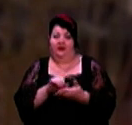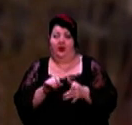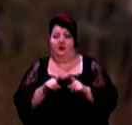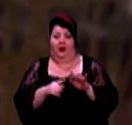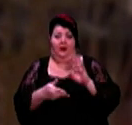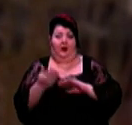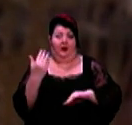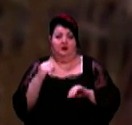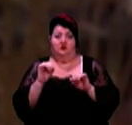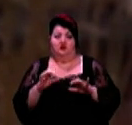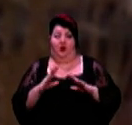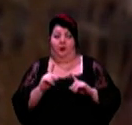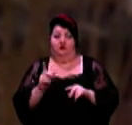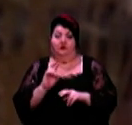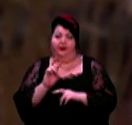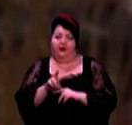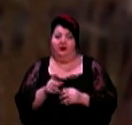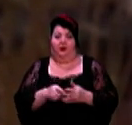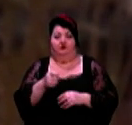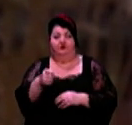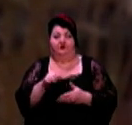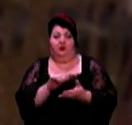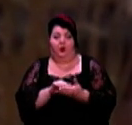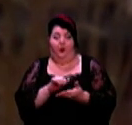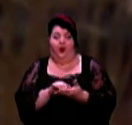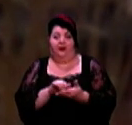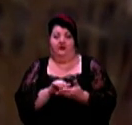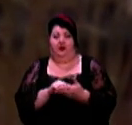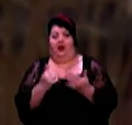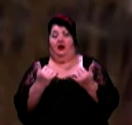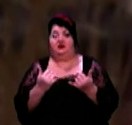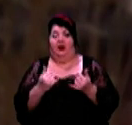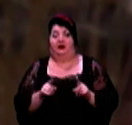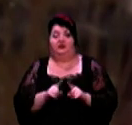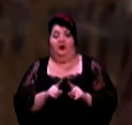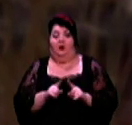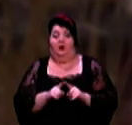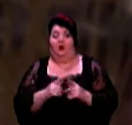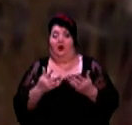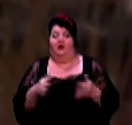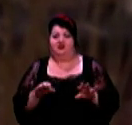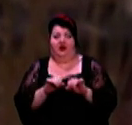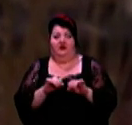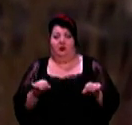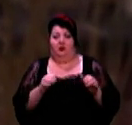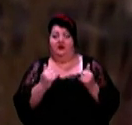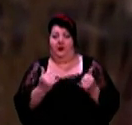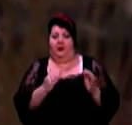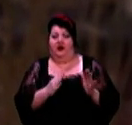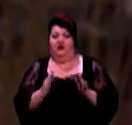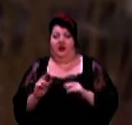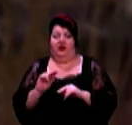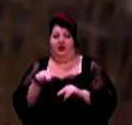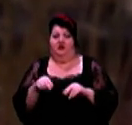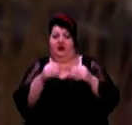можна було тоді туди прийти, подати документи, то зараз такого вже не можна, тепер тільки через